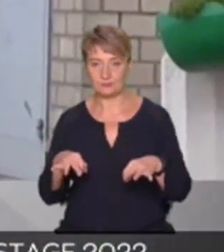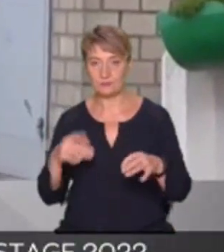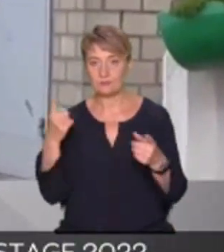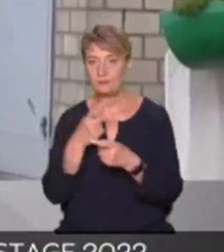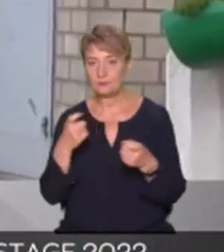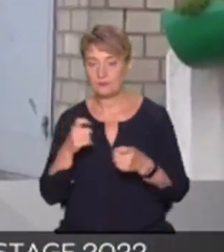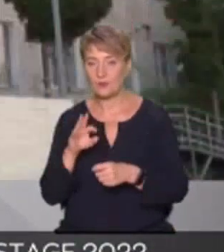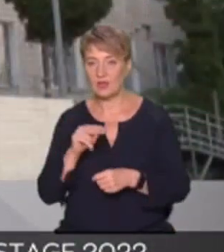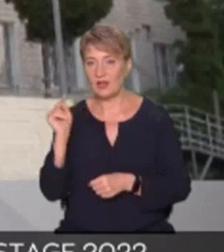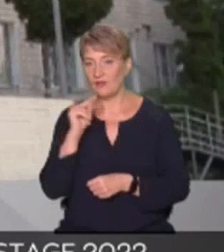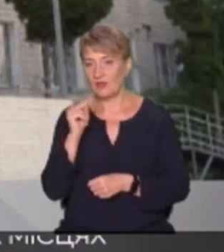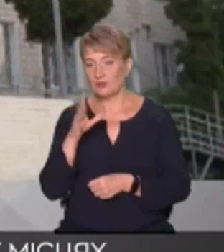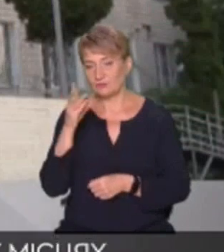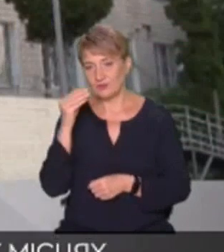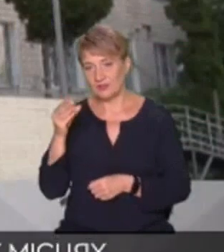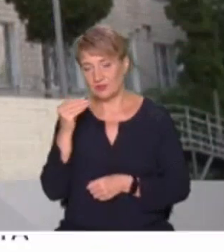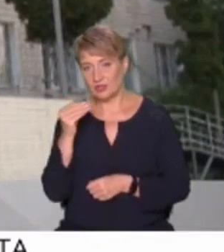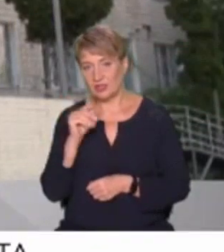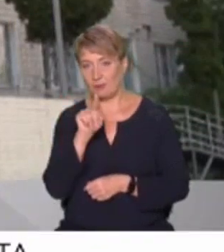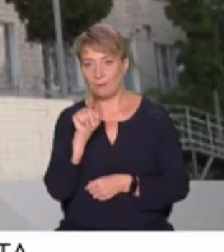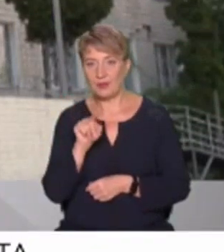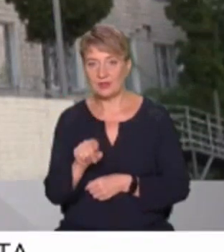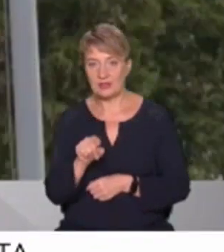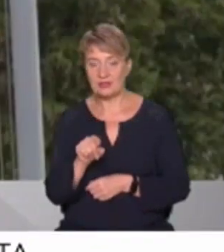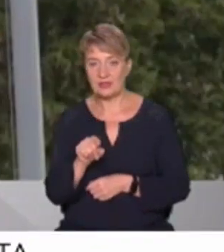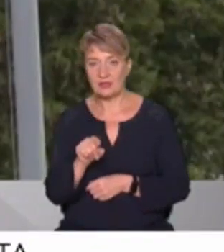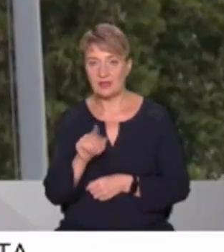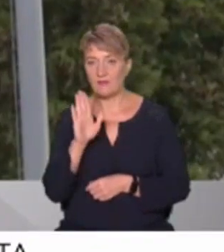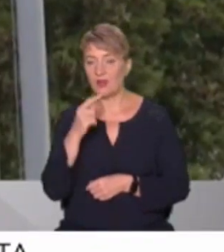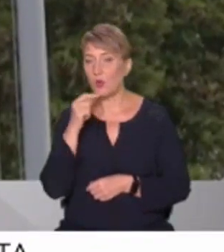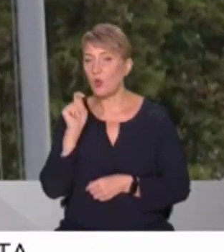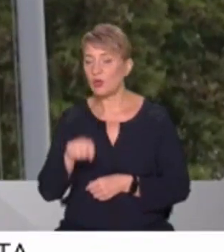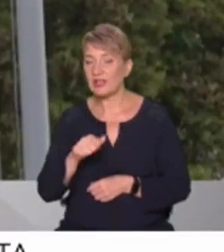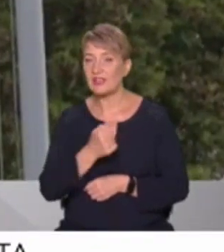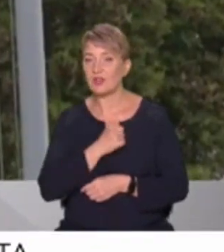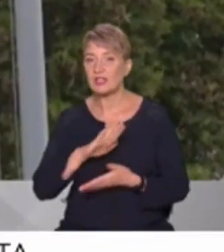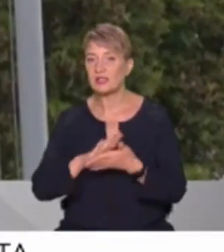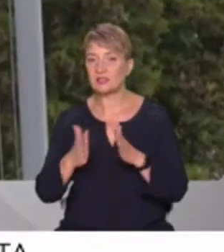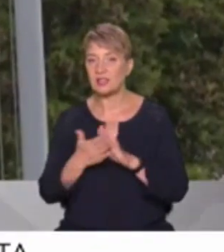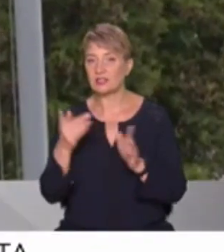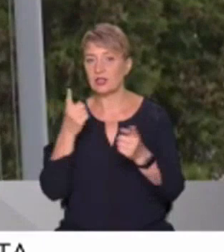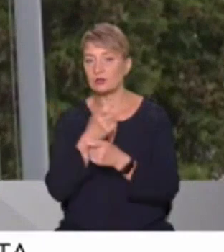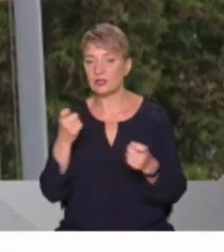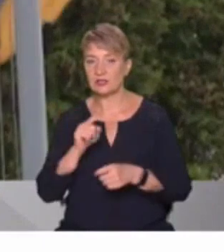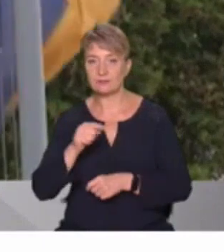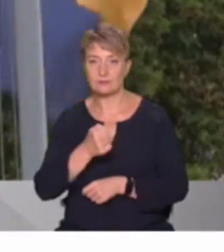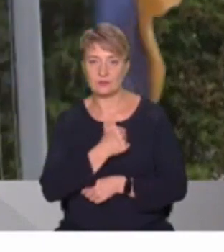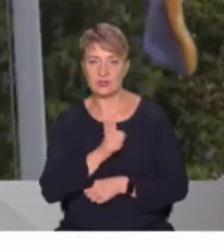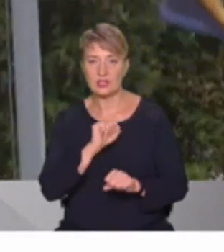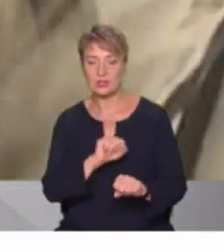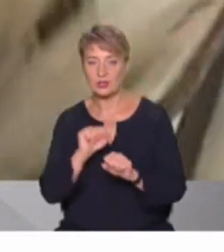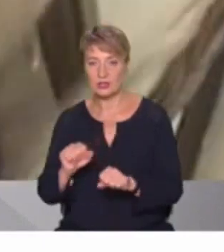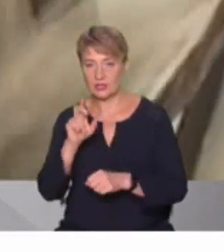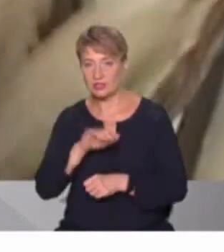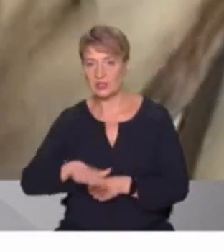Шмигалю вивчити це питання. Глава держави також зазначив, що в країні воєнний стан і оголошено загальну мобілізацію. І що захищати цілісність, незалежність своєї держави